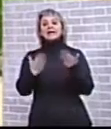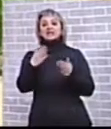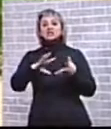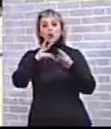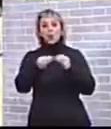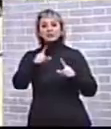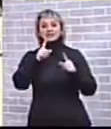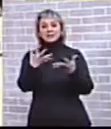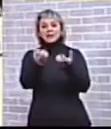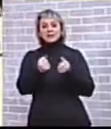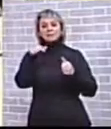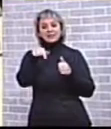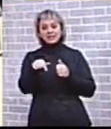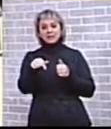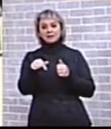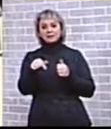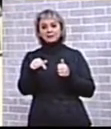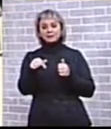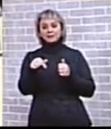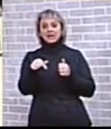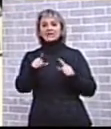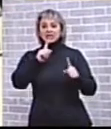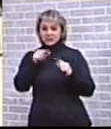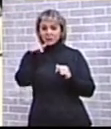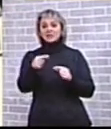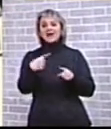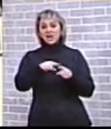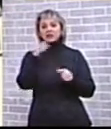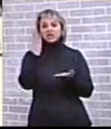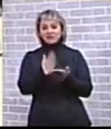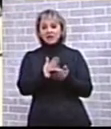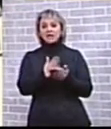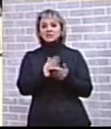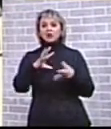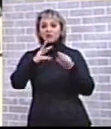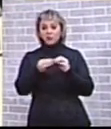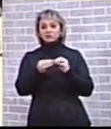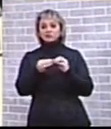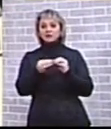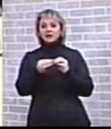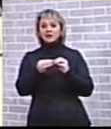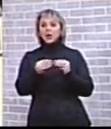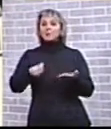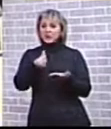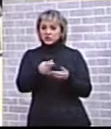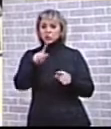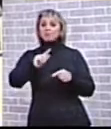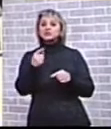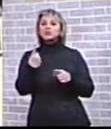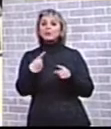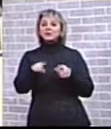общее собрание приняло на собрание, то это является общим платежом. Почему? Потому